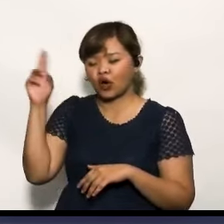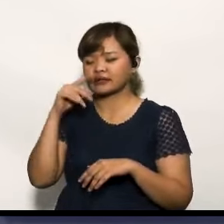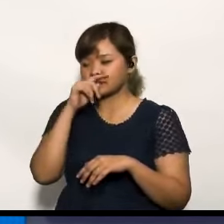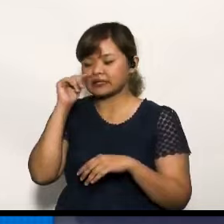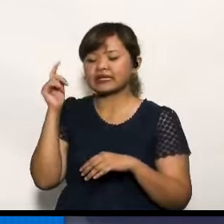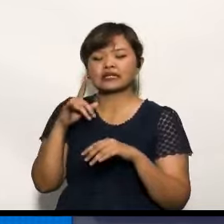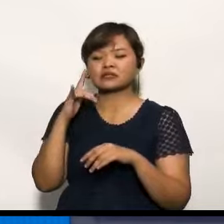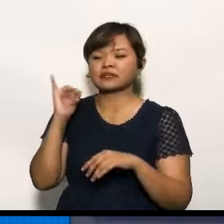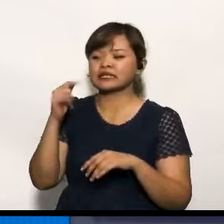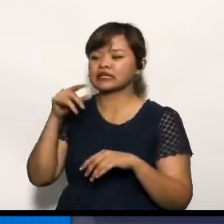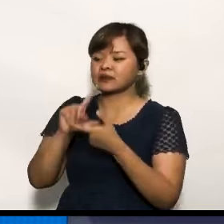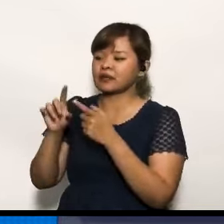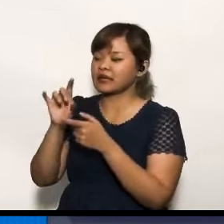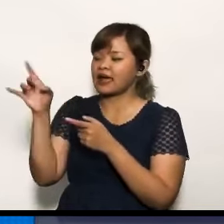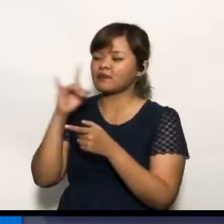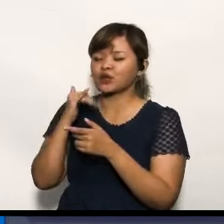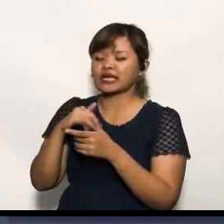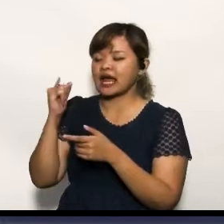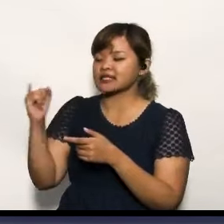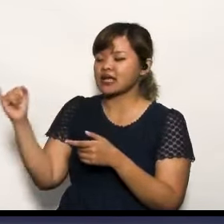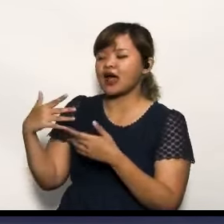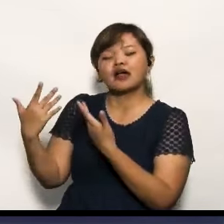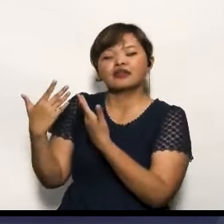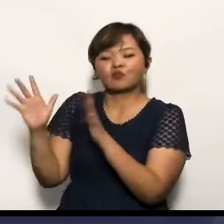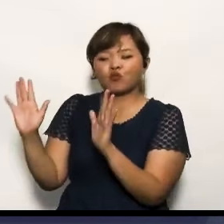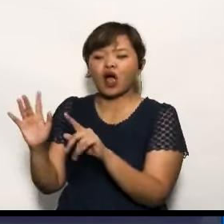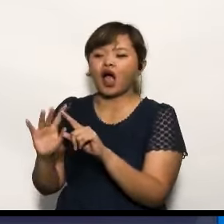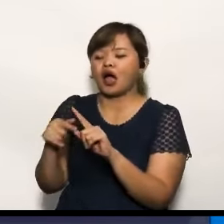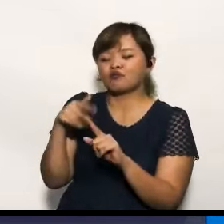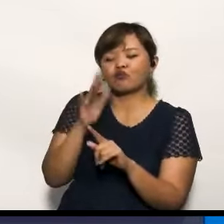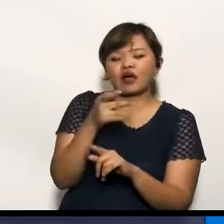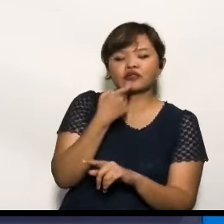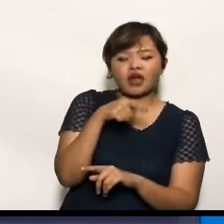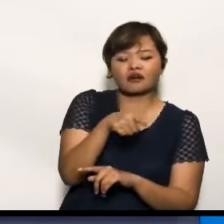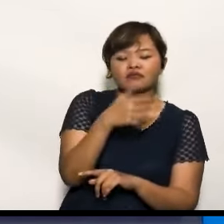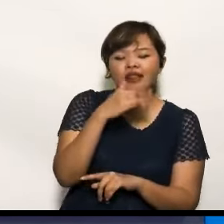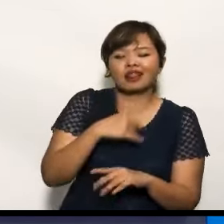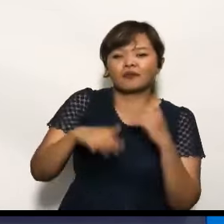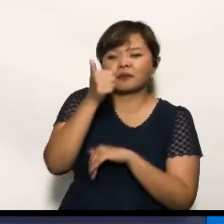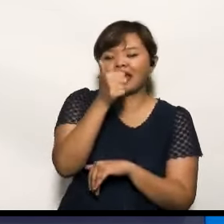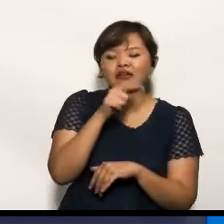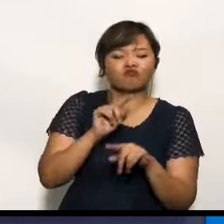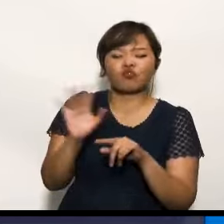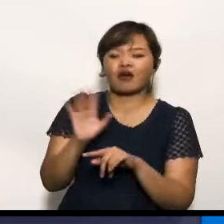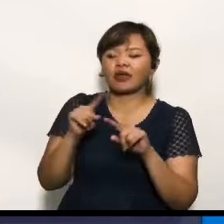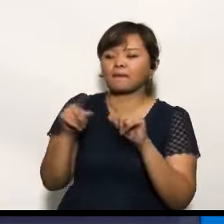hebat. But there's something that you can do. There's something that you can lead that person